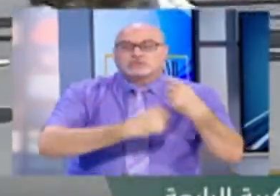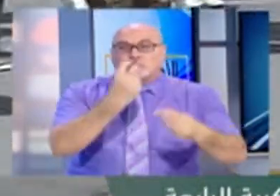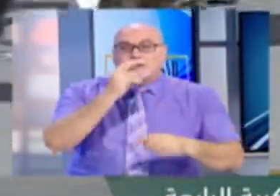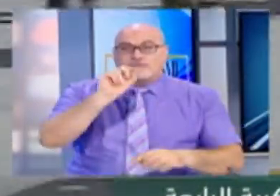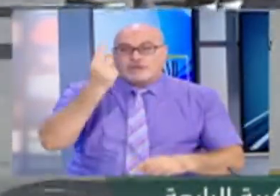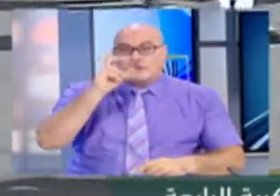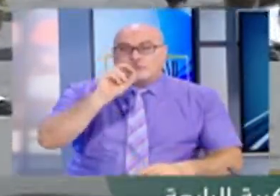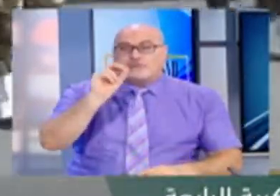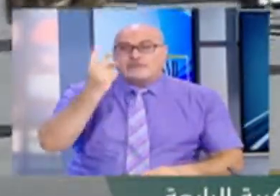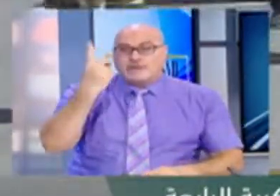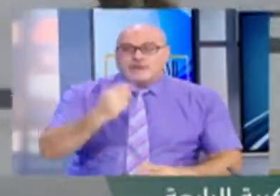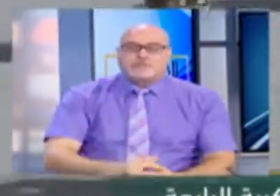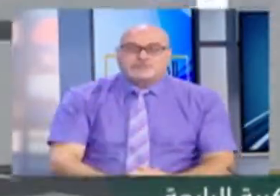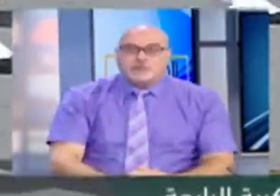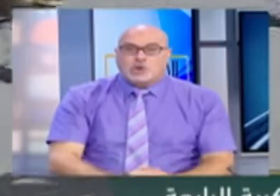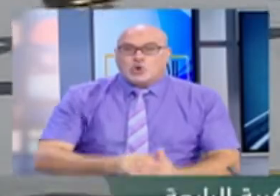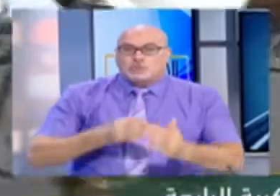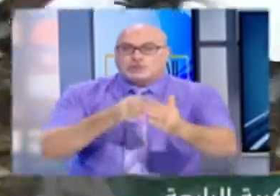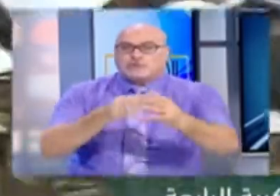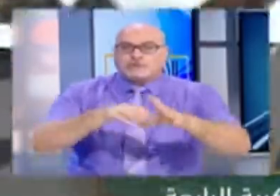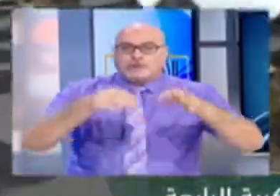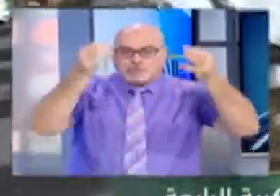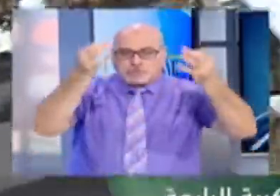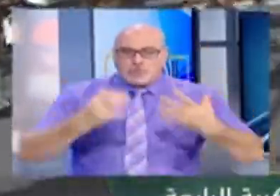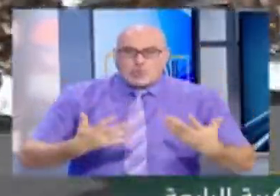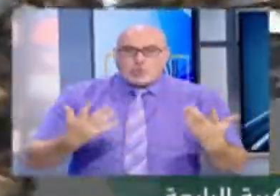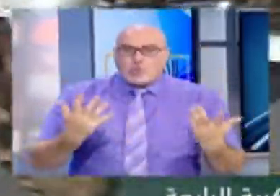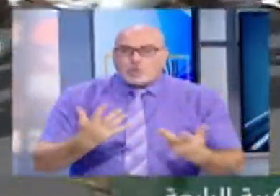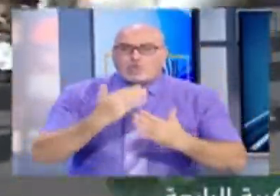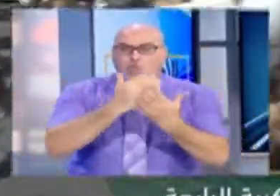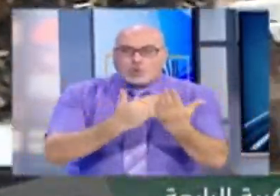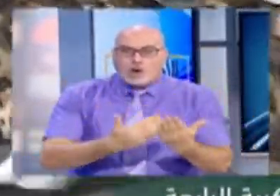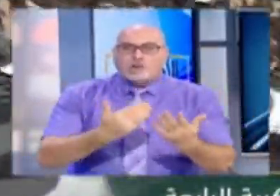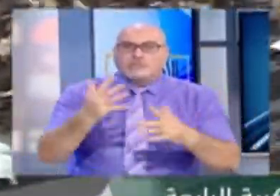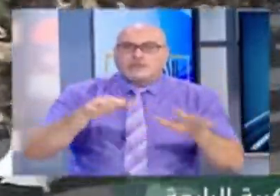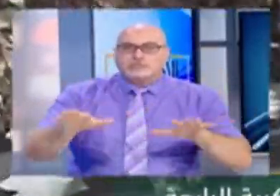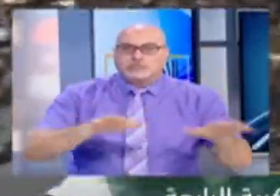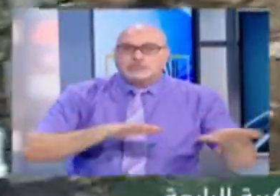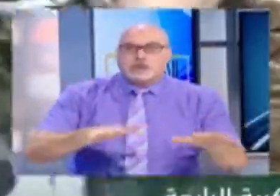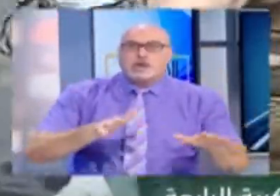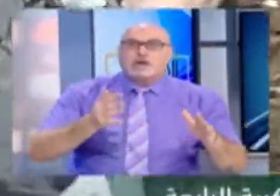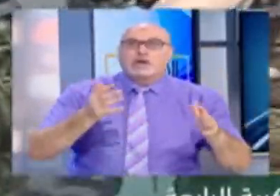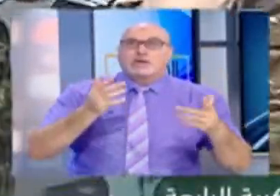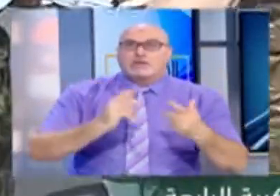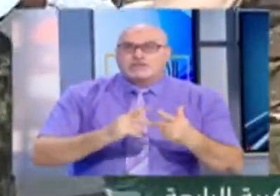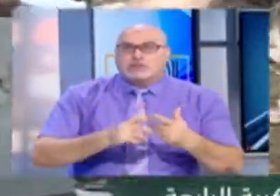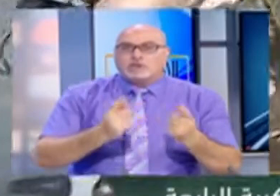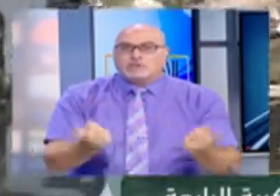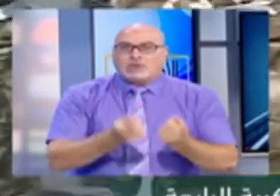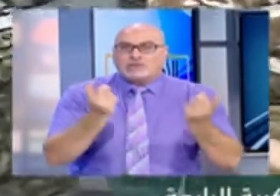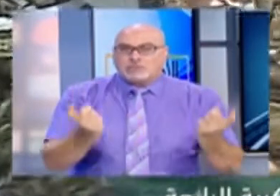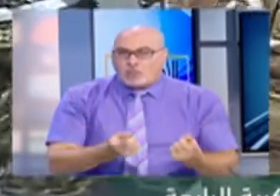2020-2021 بغرض تقييم مدى تنفيذ برامج التحضير القتالي، خاصة ما